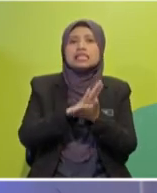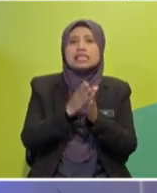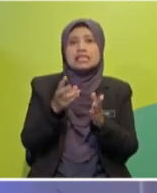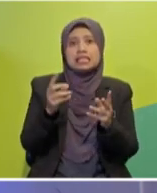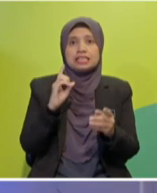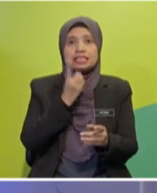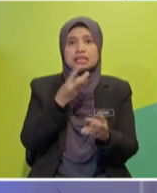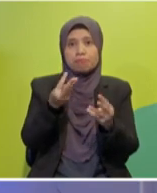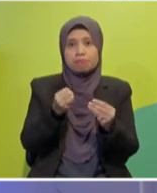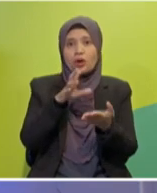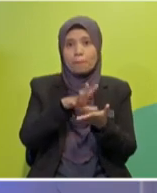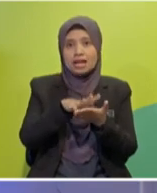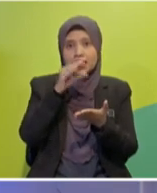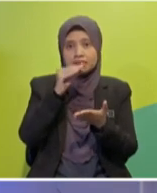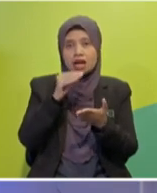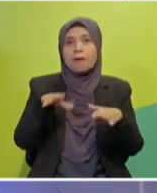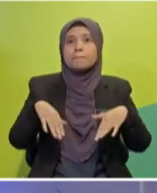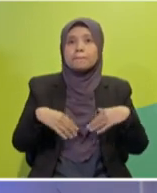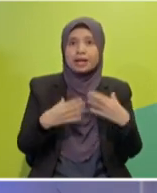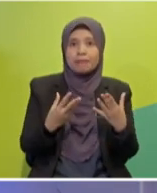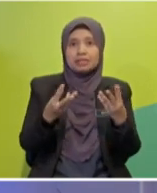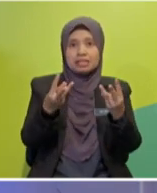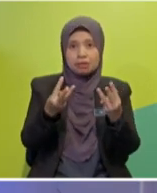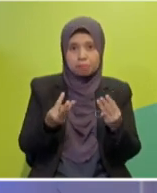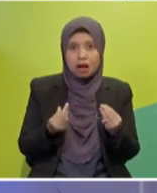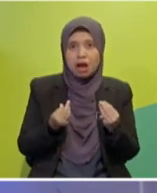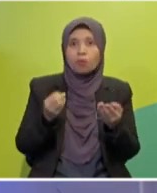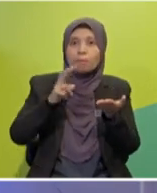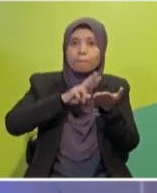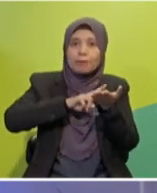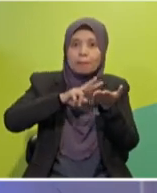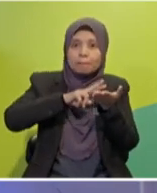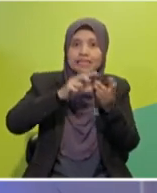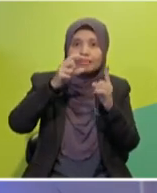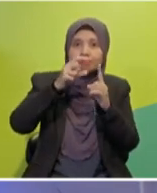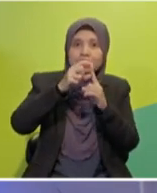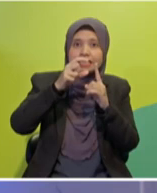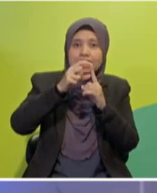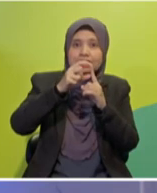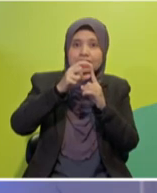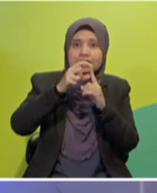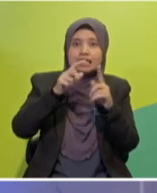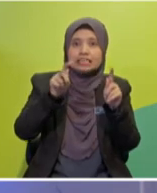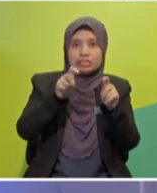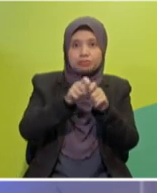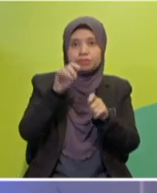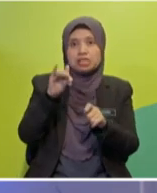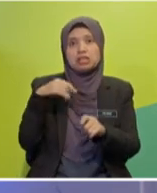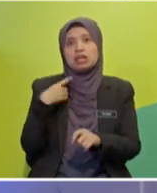nak ajar macam mana kita nak membaca membaca perkataan. Seperti yang kita tengok tadi,